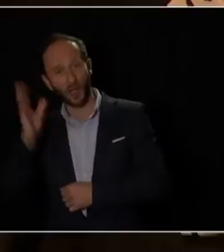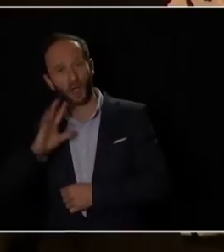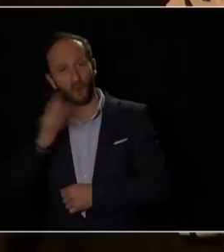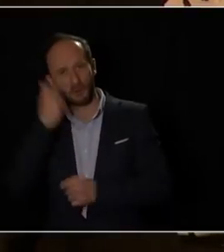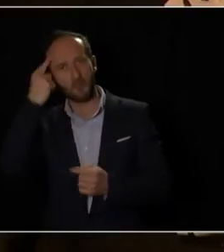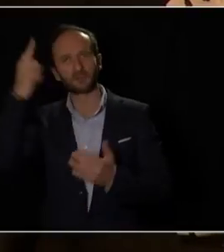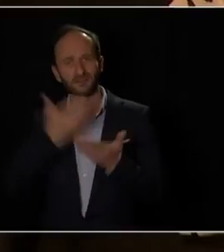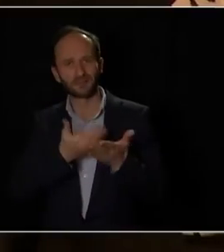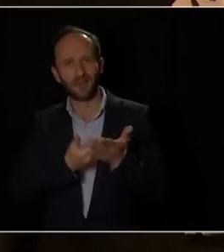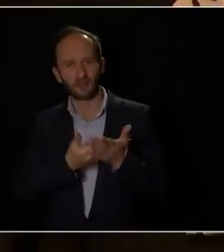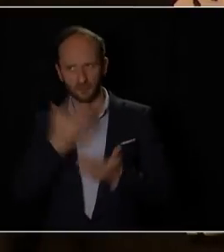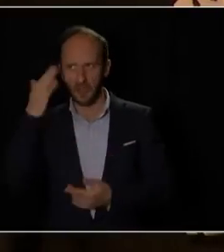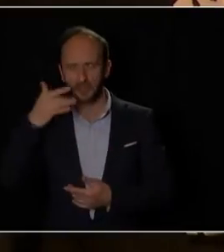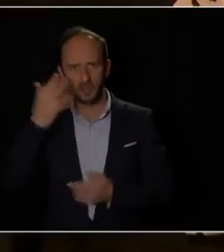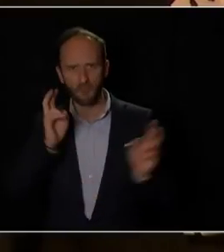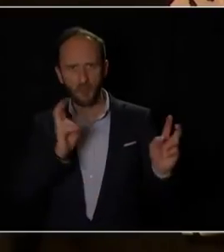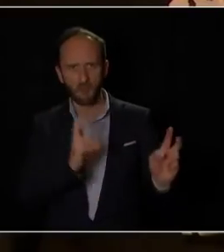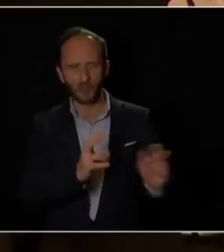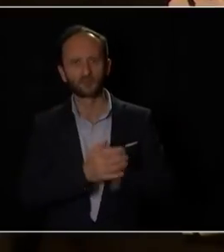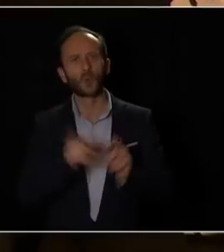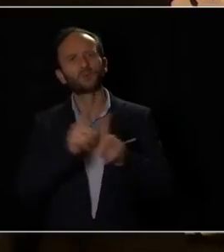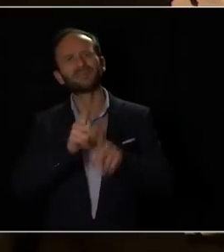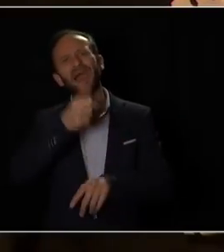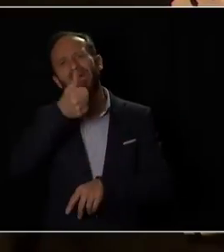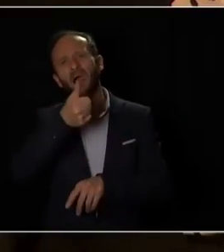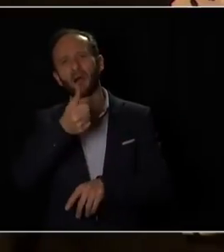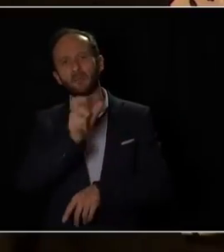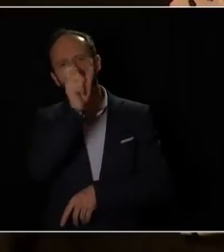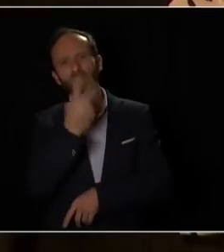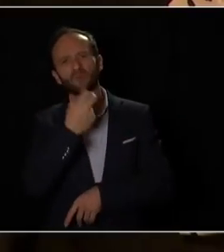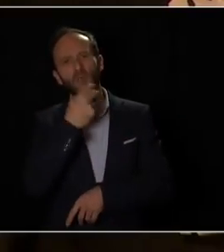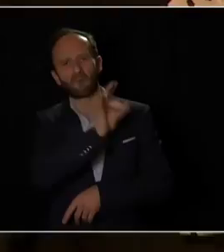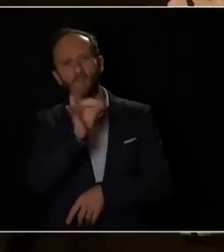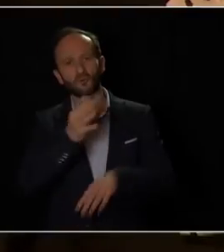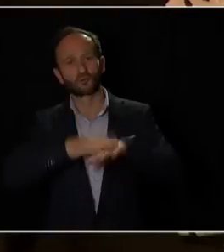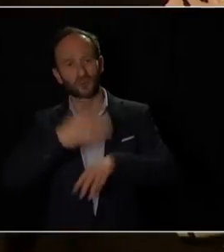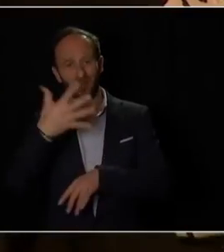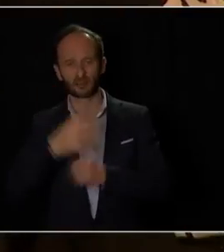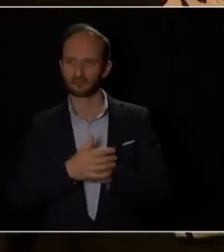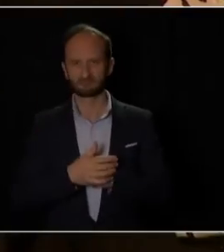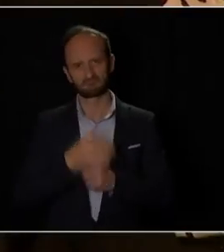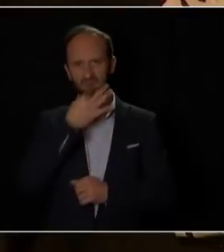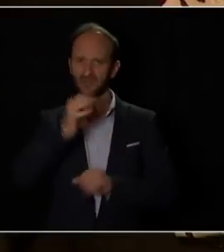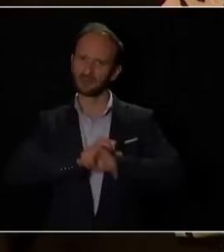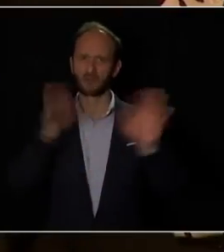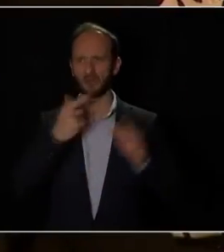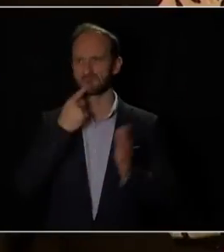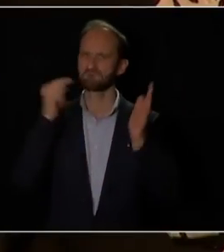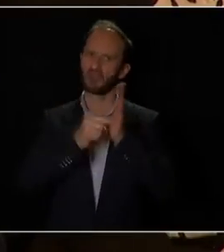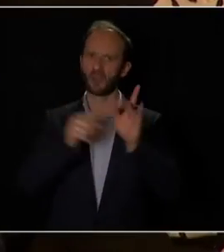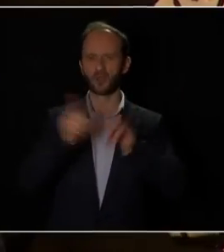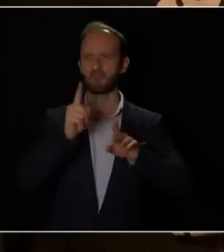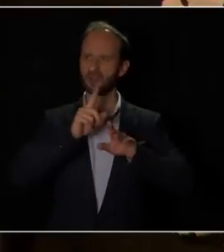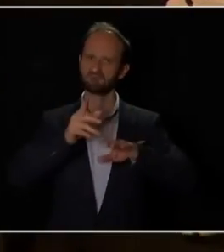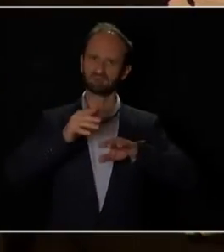Mais il y a beaucoup plus inquiétant. Près d'un Français sur cinq ne cache plus désormais sa préférence pour un régime